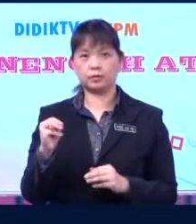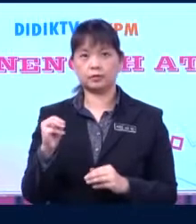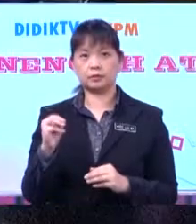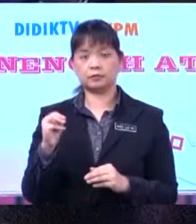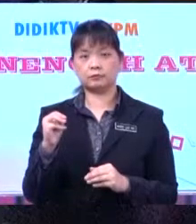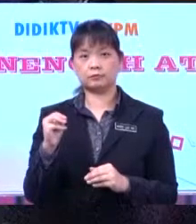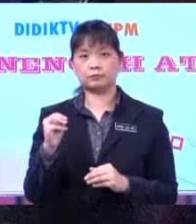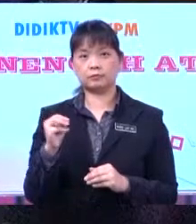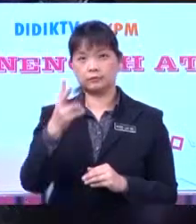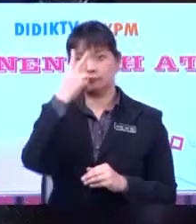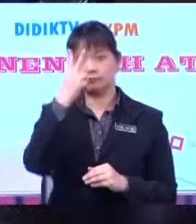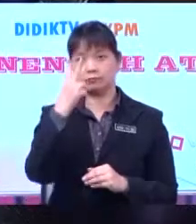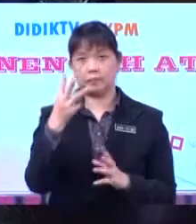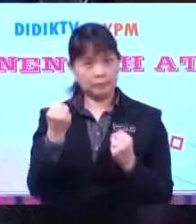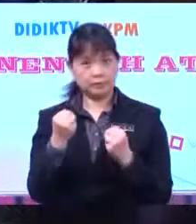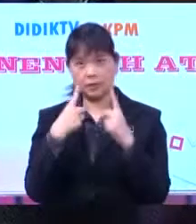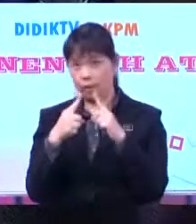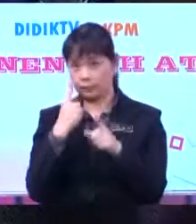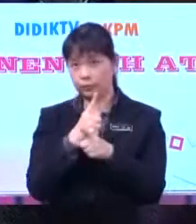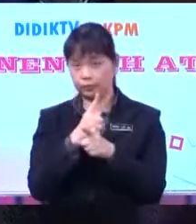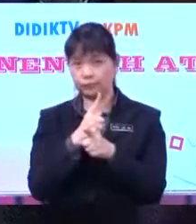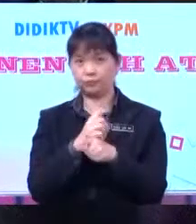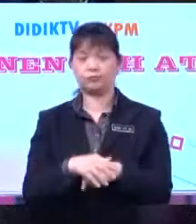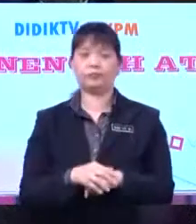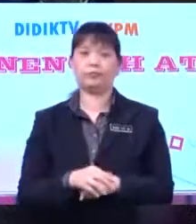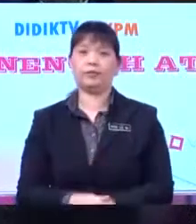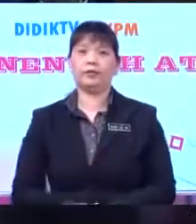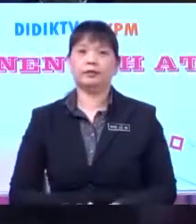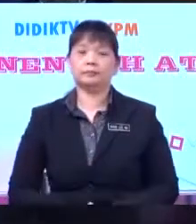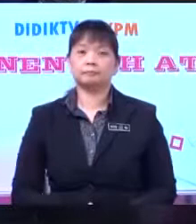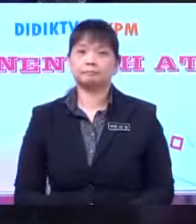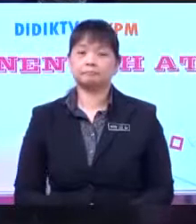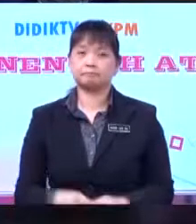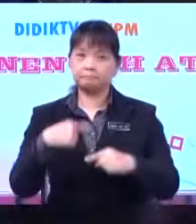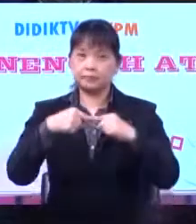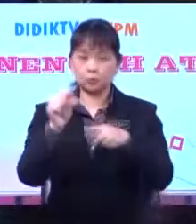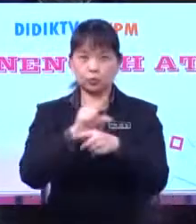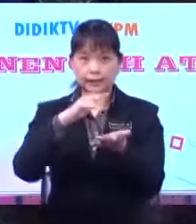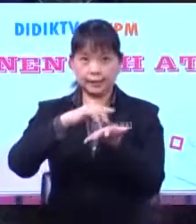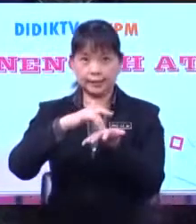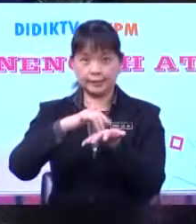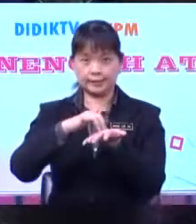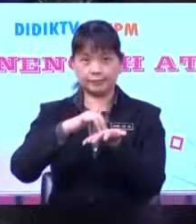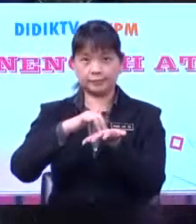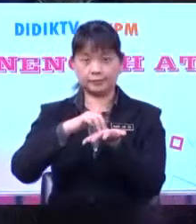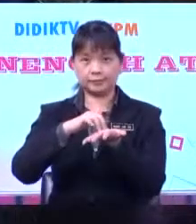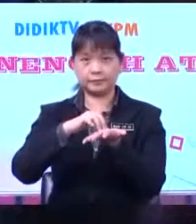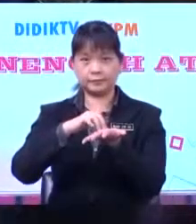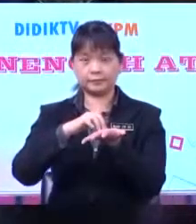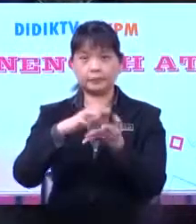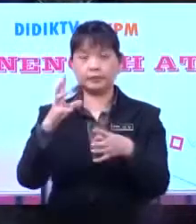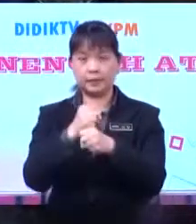nampak websitenya ok Hai bilang udah Kak Eko saya Hai deh